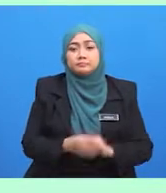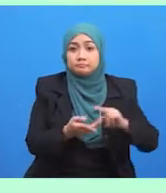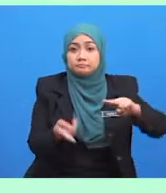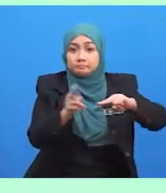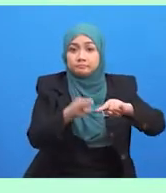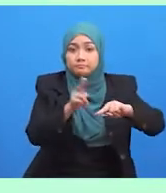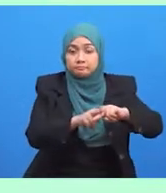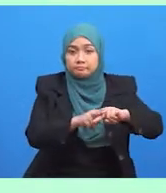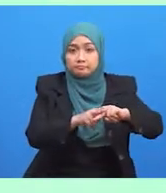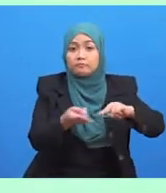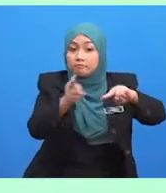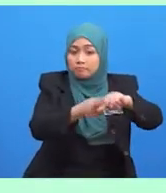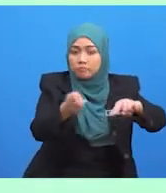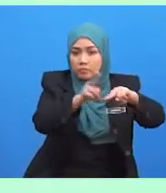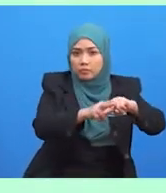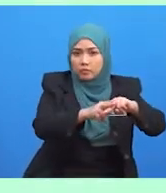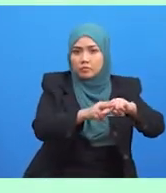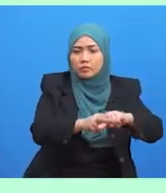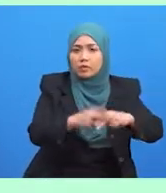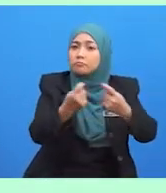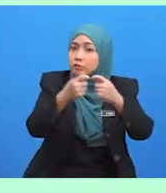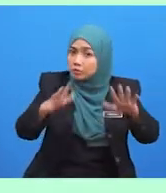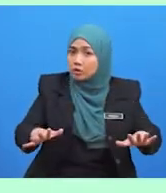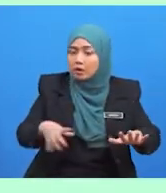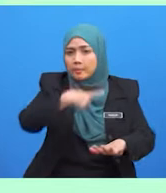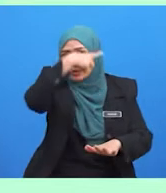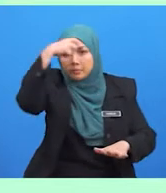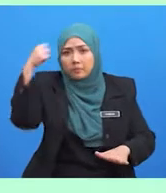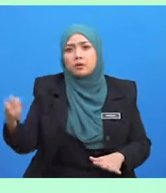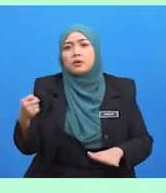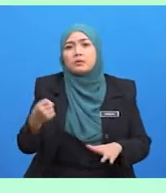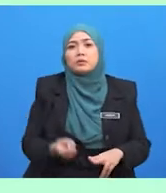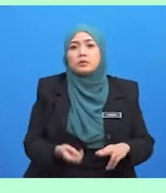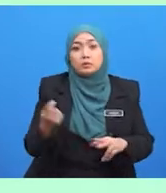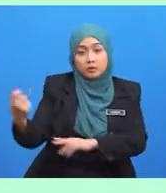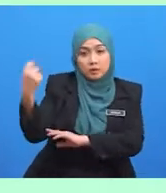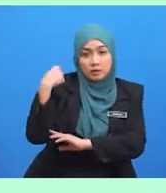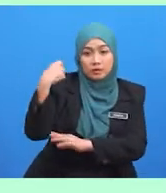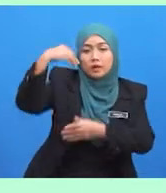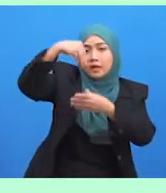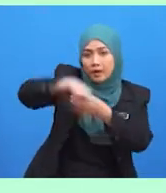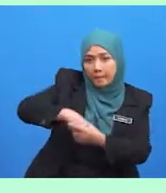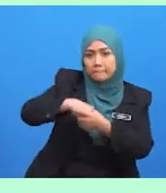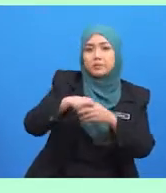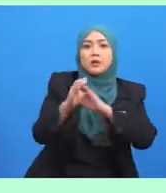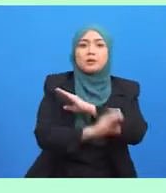Peningkatan penawaran keluaran tempatan telah menyebabkan peningkatan guna tenaga dalam negara.